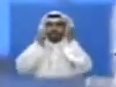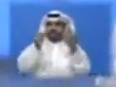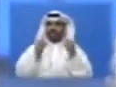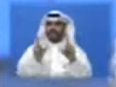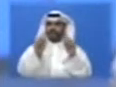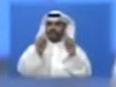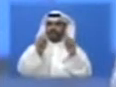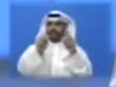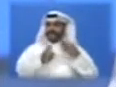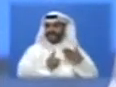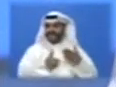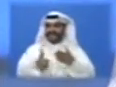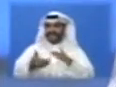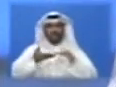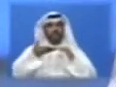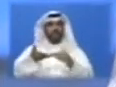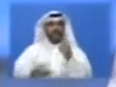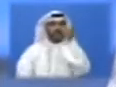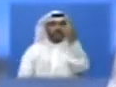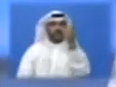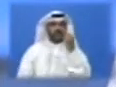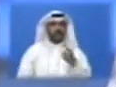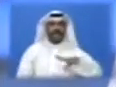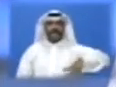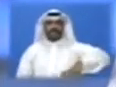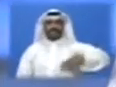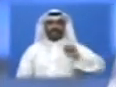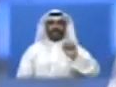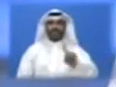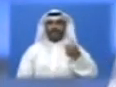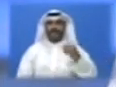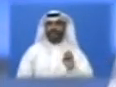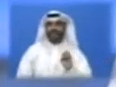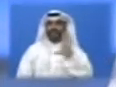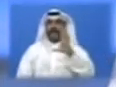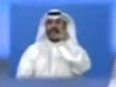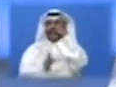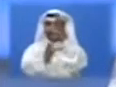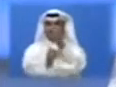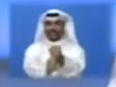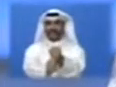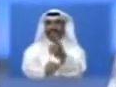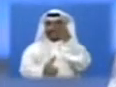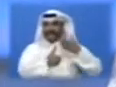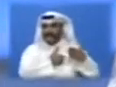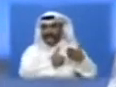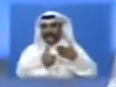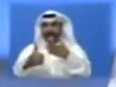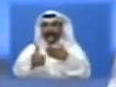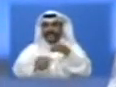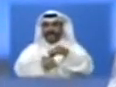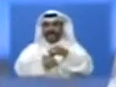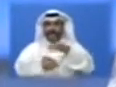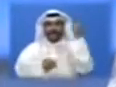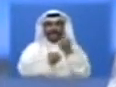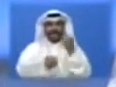احتفالية لنيل حضرة صاحب السمو أمير البلاد الشيخ صباح الأحمد الجابر الصباح حفظه الله ورعاه لقب